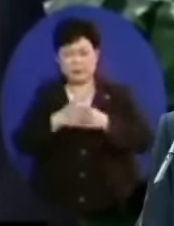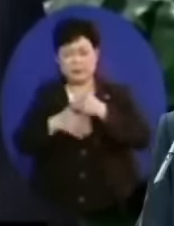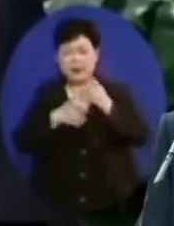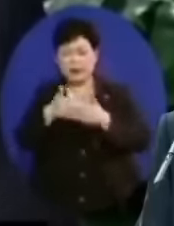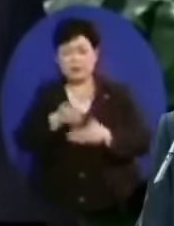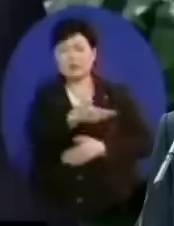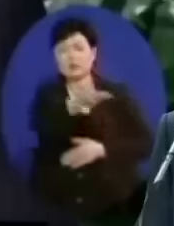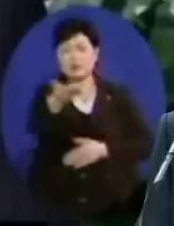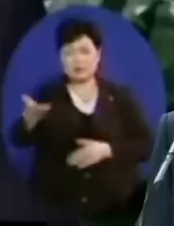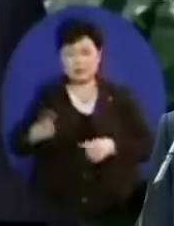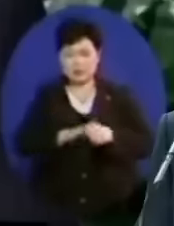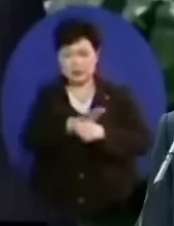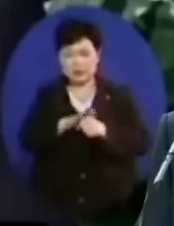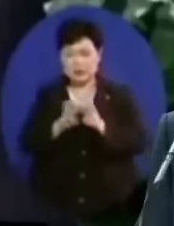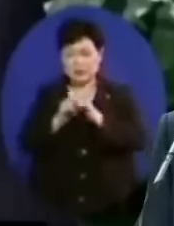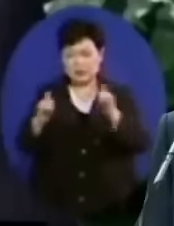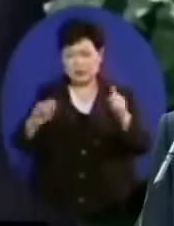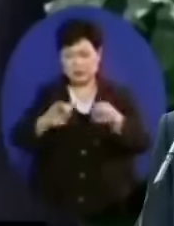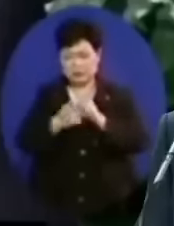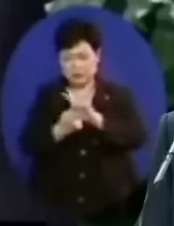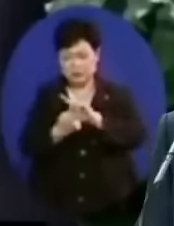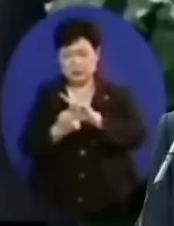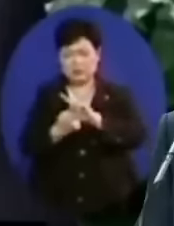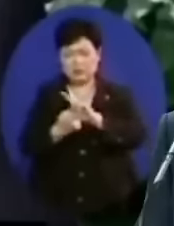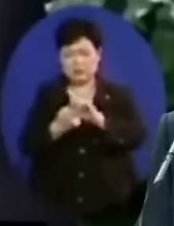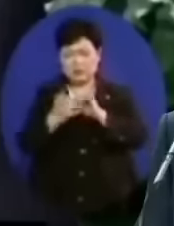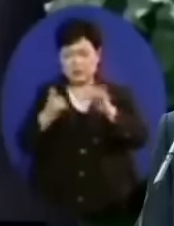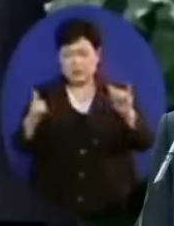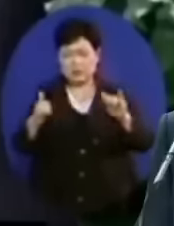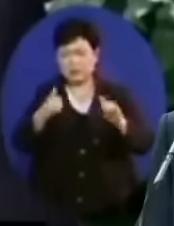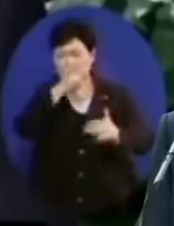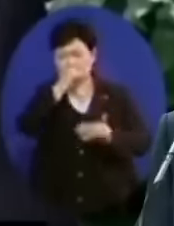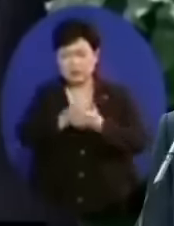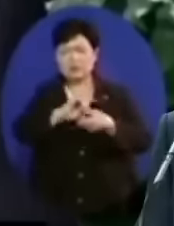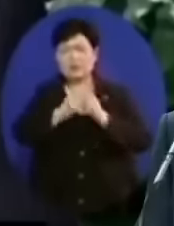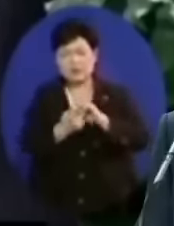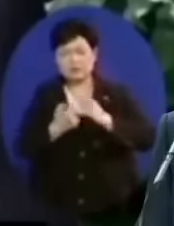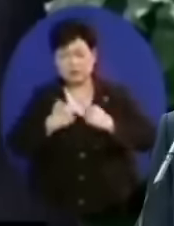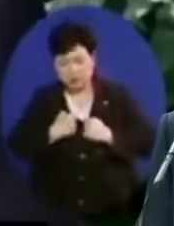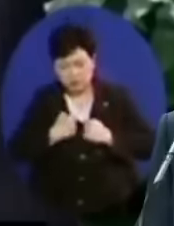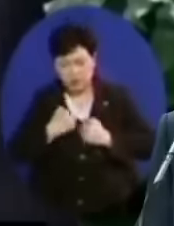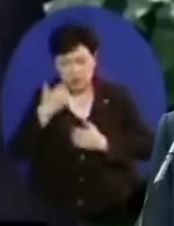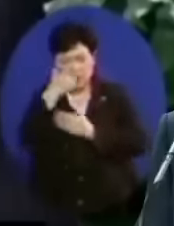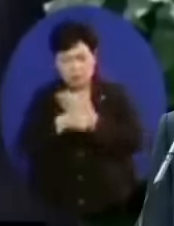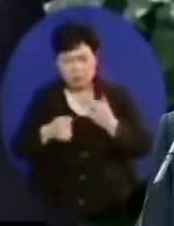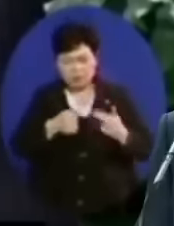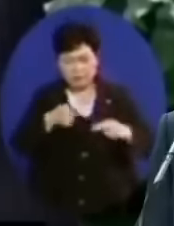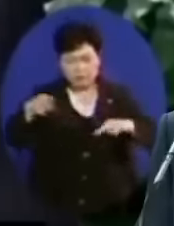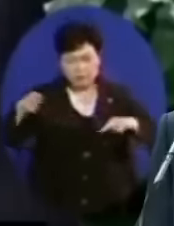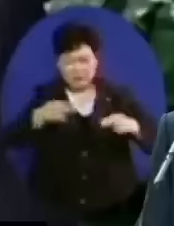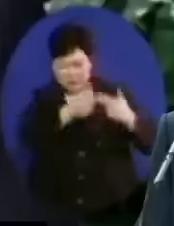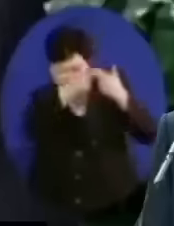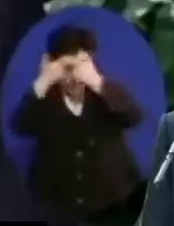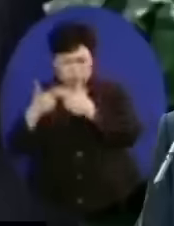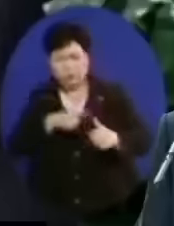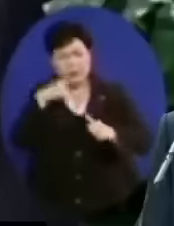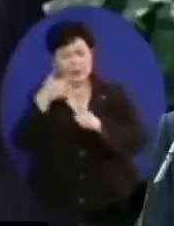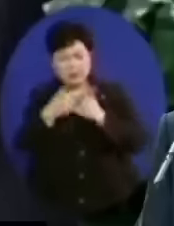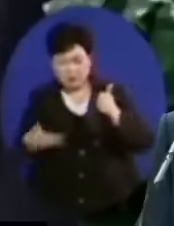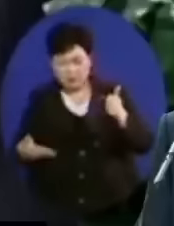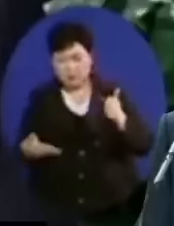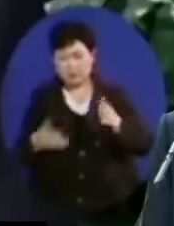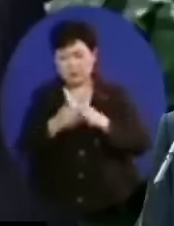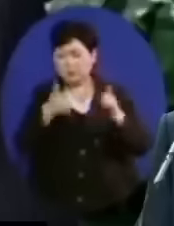사랑하게 사람이 되어 오셔서 사람 죄를 대신 짊어지고 몸짓고 피 흘렸겠습니까? 사람이 그렇게 귀한 존재가